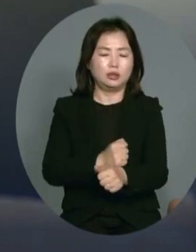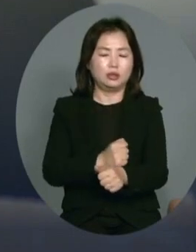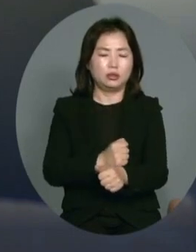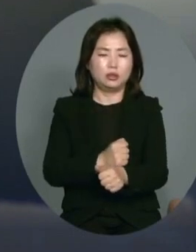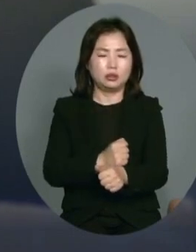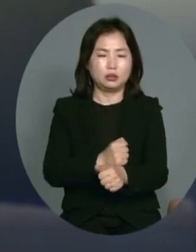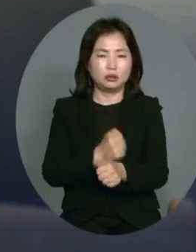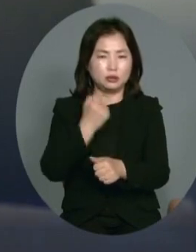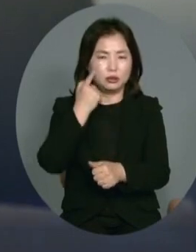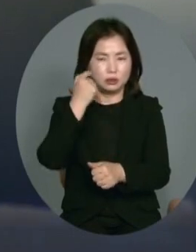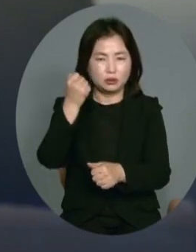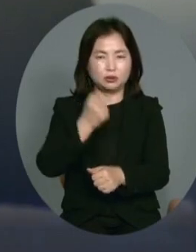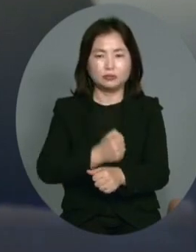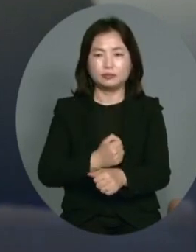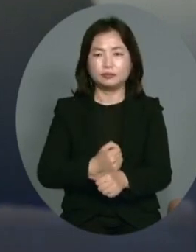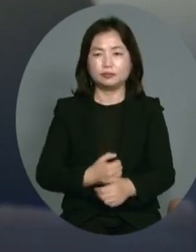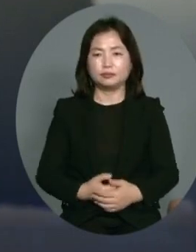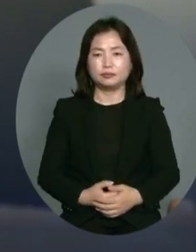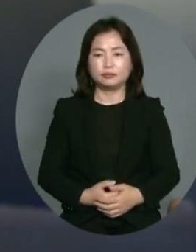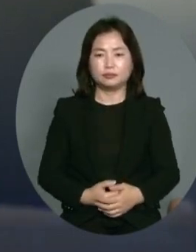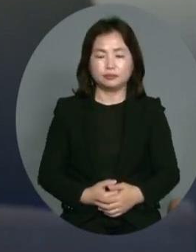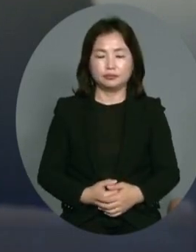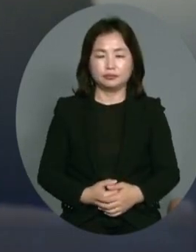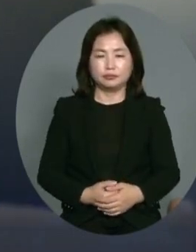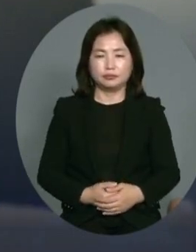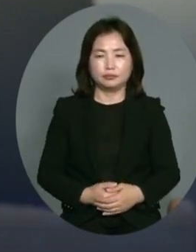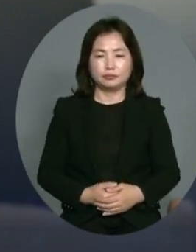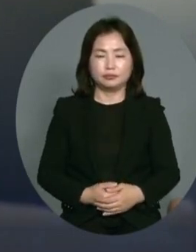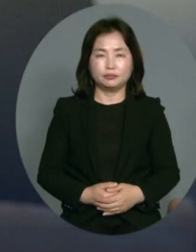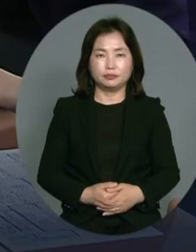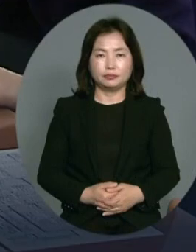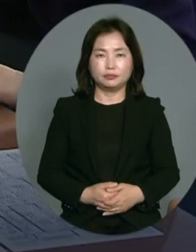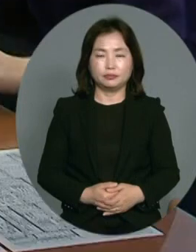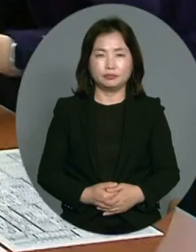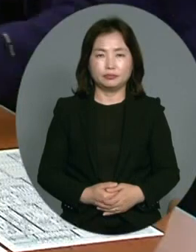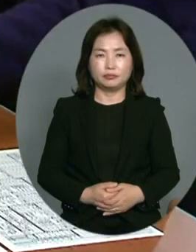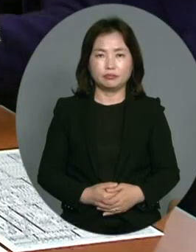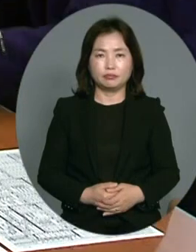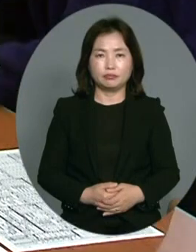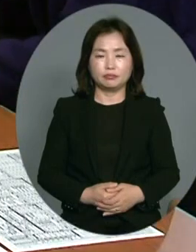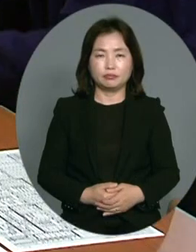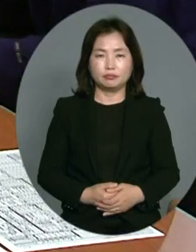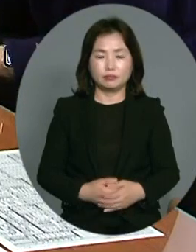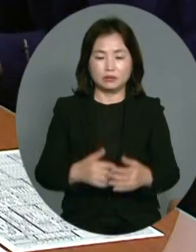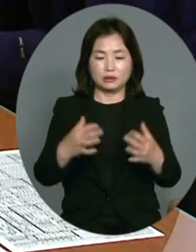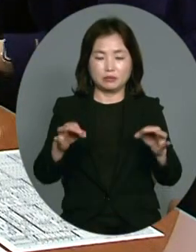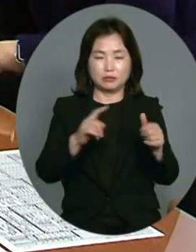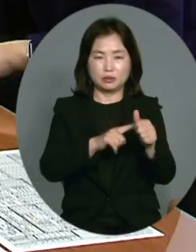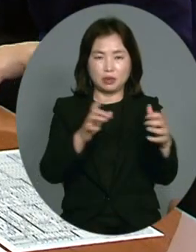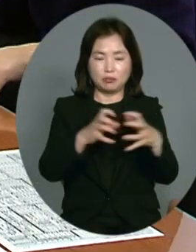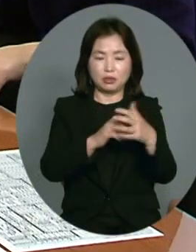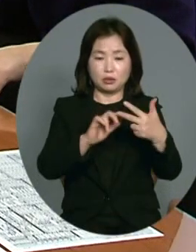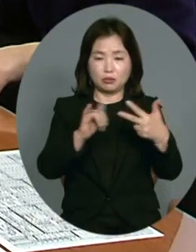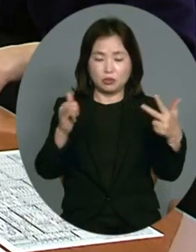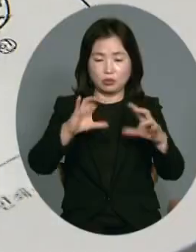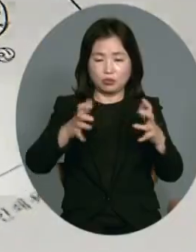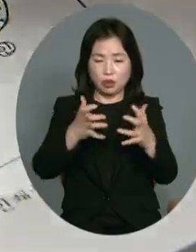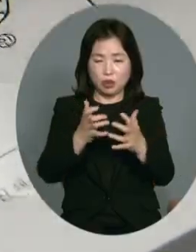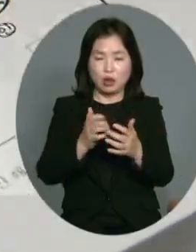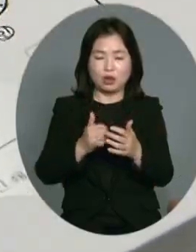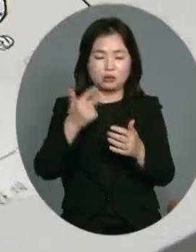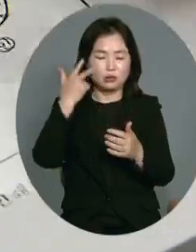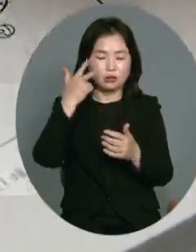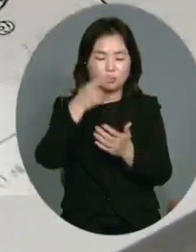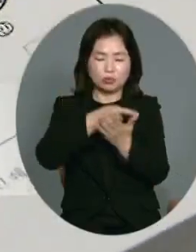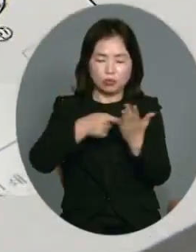이제 보상을 해야 된다, 배상을 해야 된다. 이겁니다. 김 씨 등 7명은 국가를 상대로